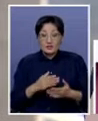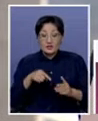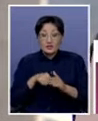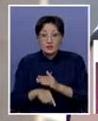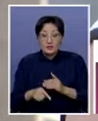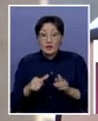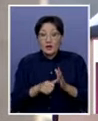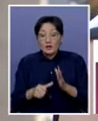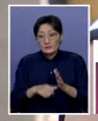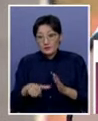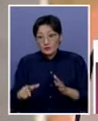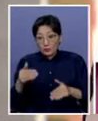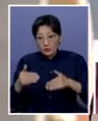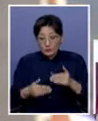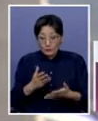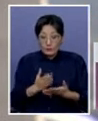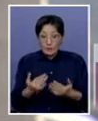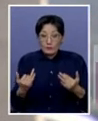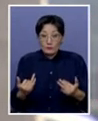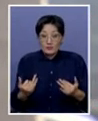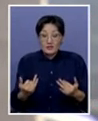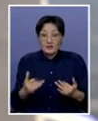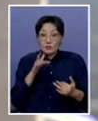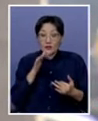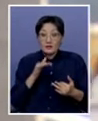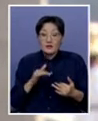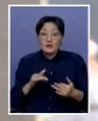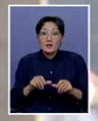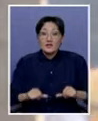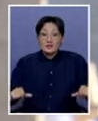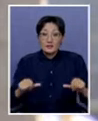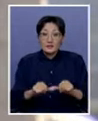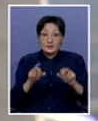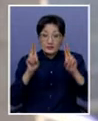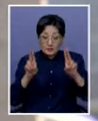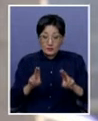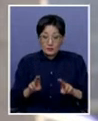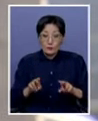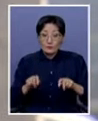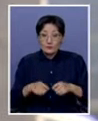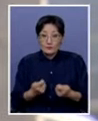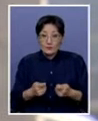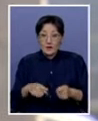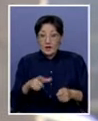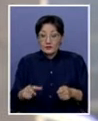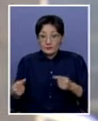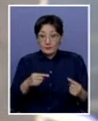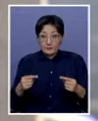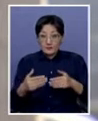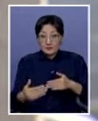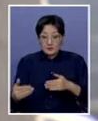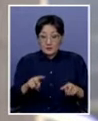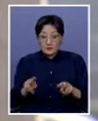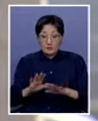Оның ішіндегі бүгінгі таңда карантинді бұзып, бәрі көбі адамдар бір-бірімен дистанция соблюдать етпеген,